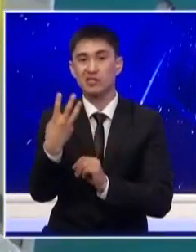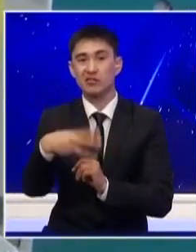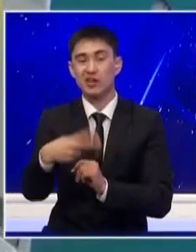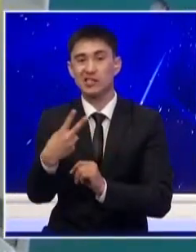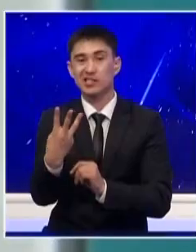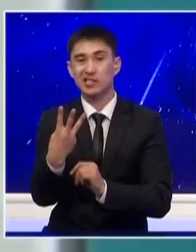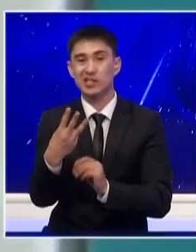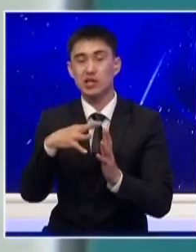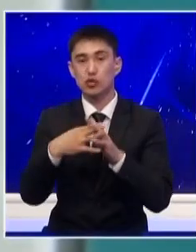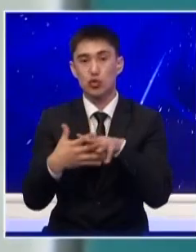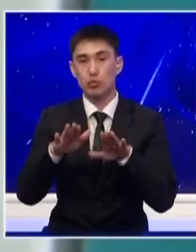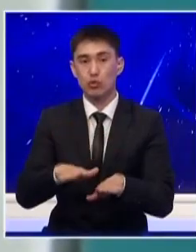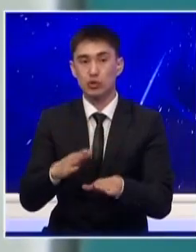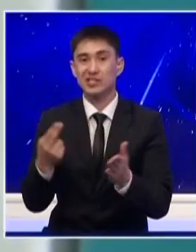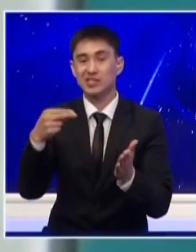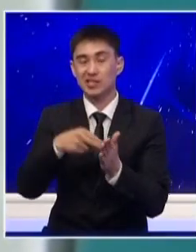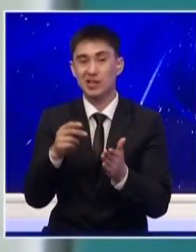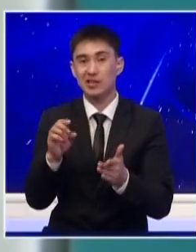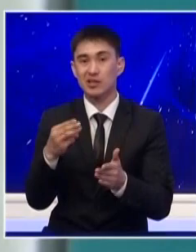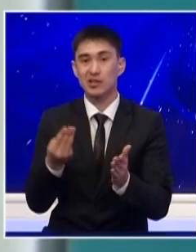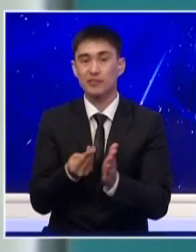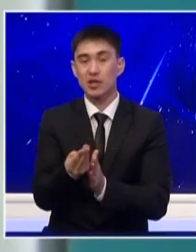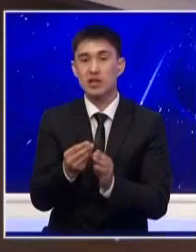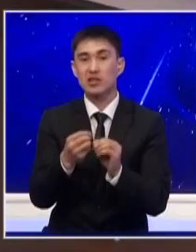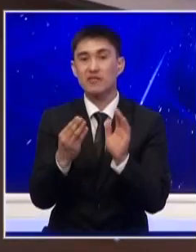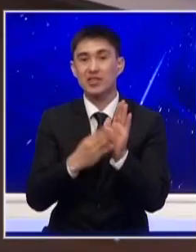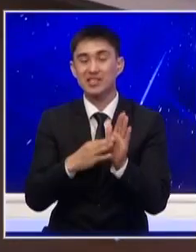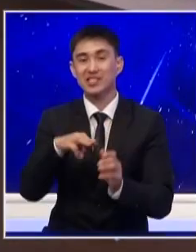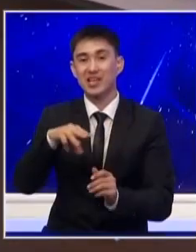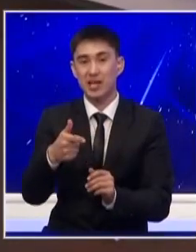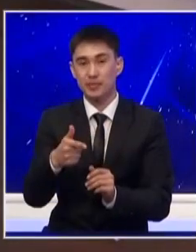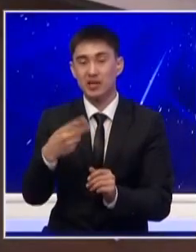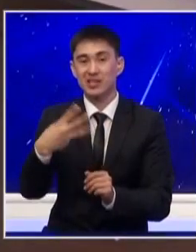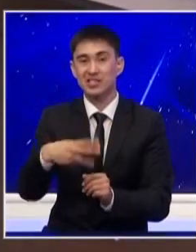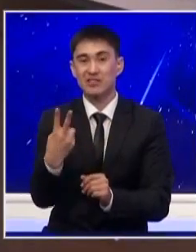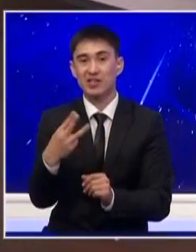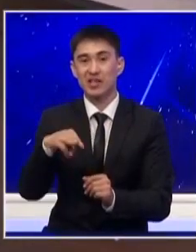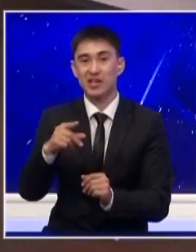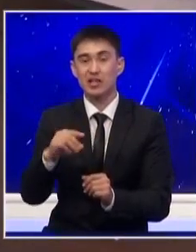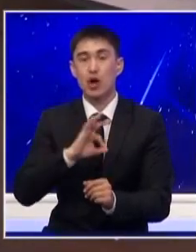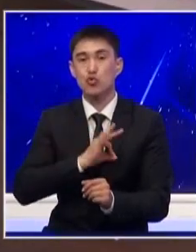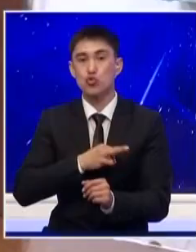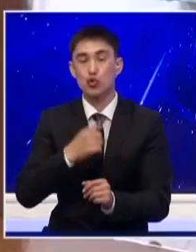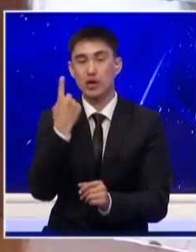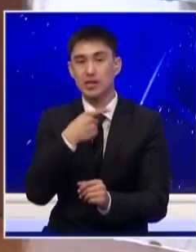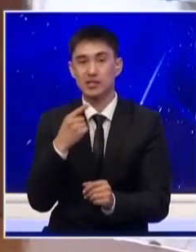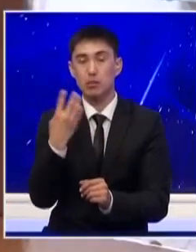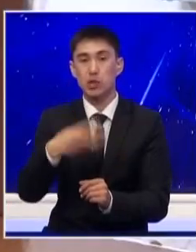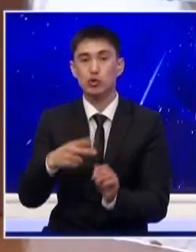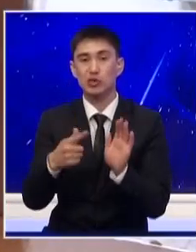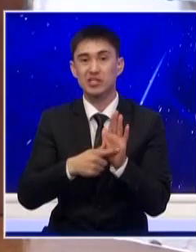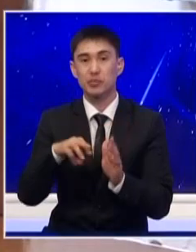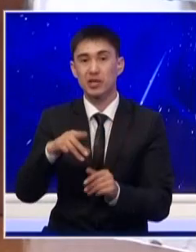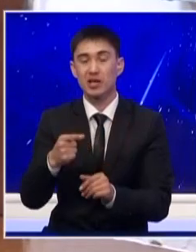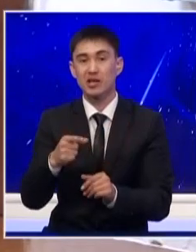населенных пункта. Стоимость тарифа для населения составляет 19 тенге. 32 тенге для юридических лиц и по 47